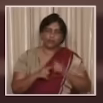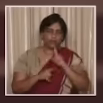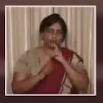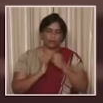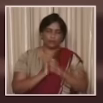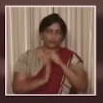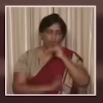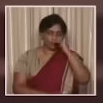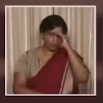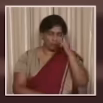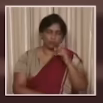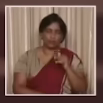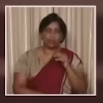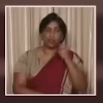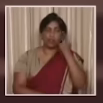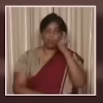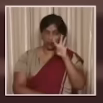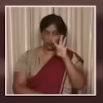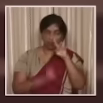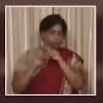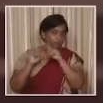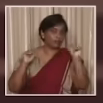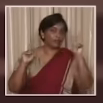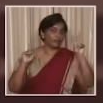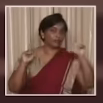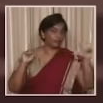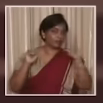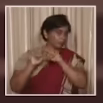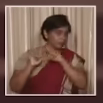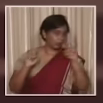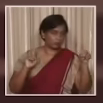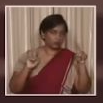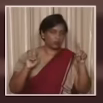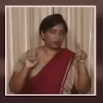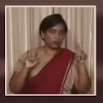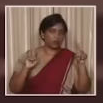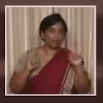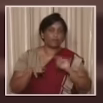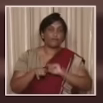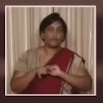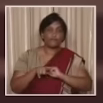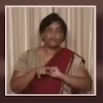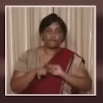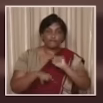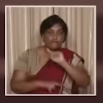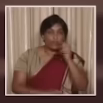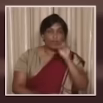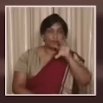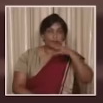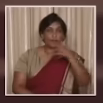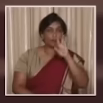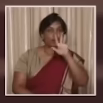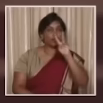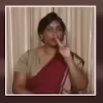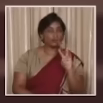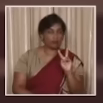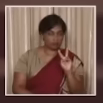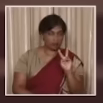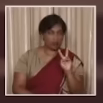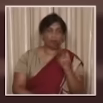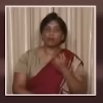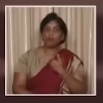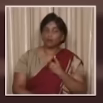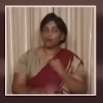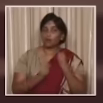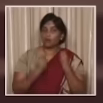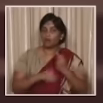කතානායකතුමනි, 14 වෙනිදා ඉඳන් 28 වෙනිදා දක්වා විනාඩි 552ක් අපි